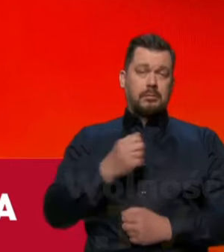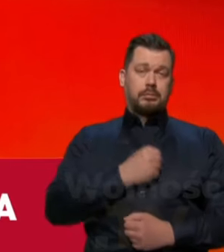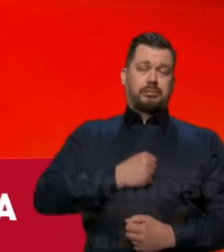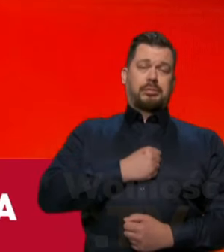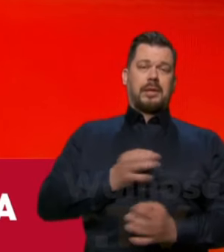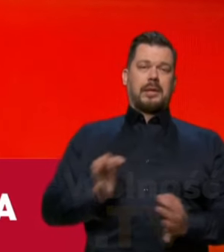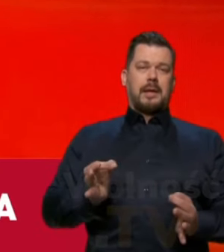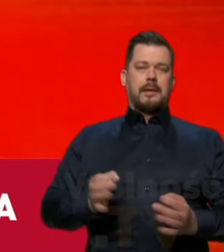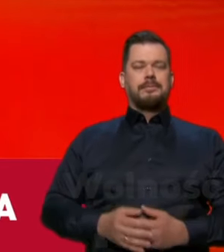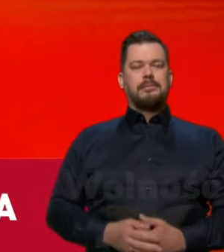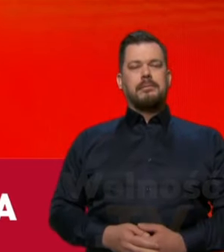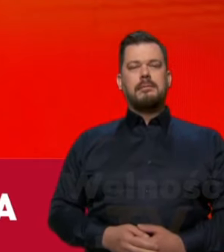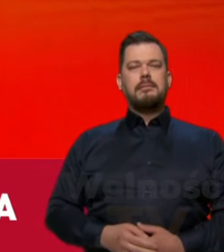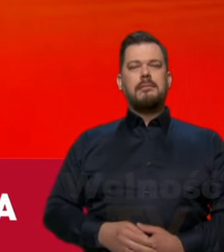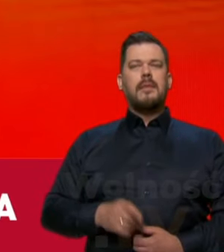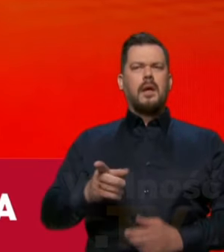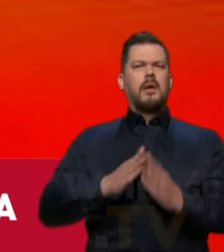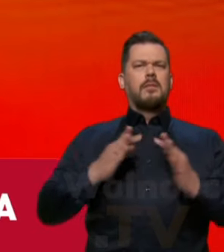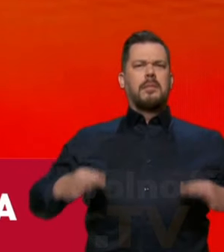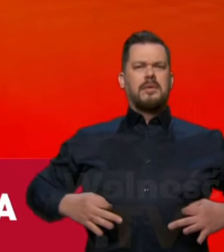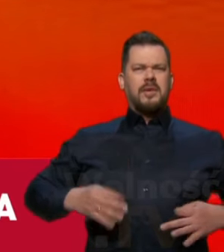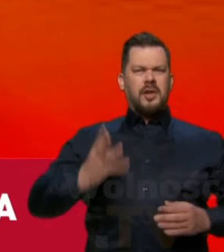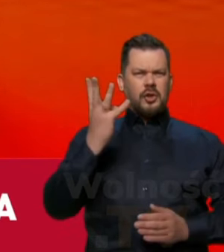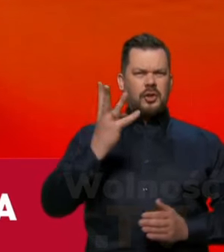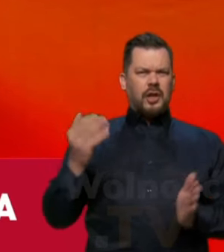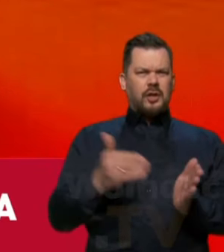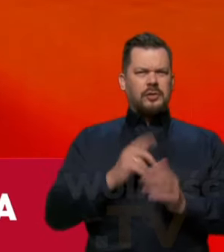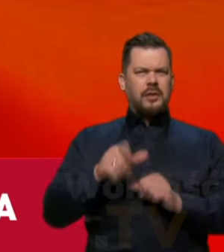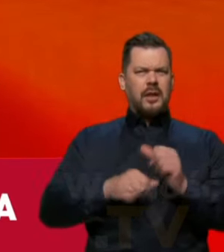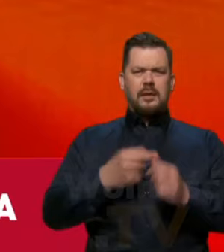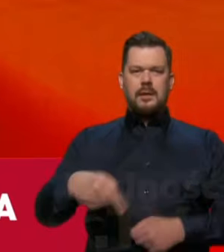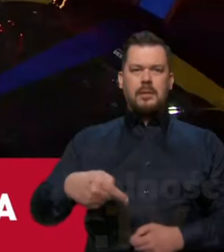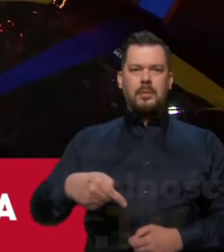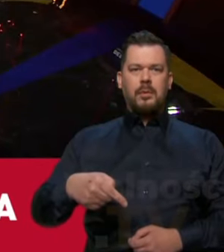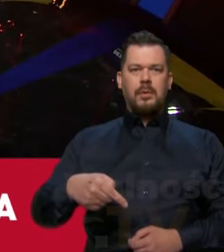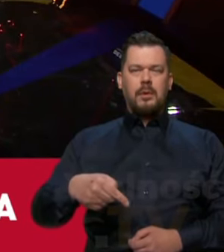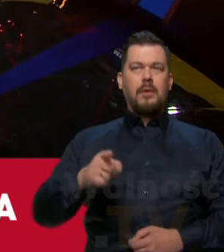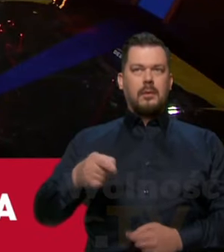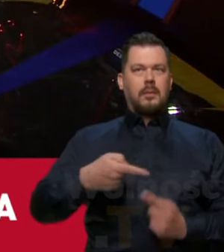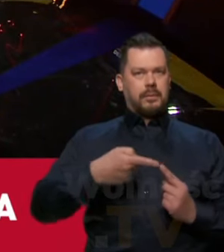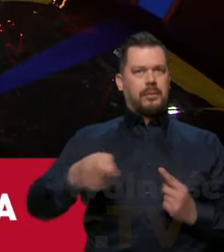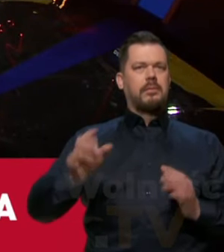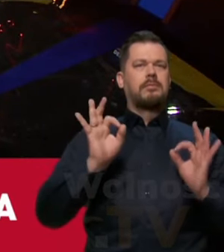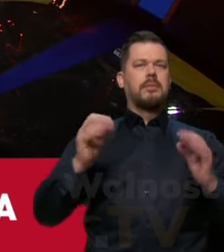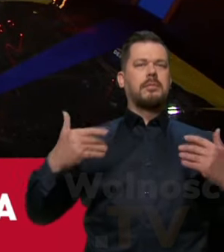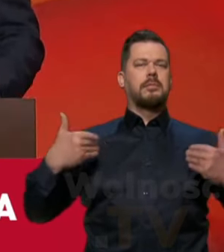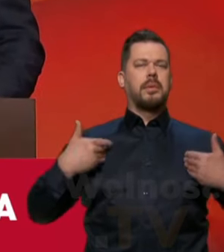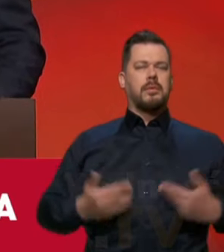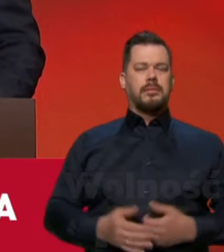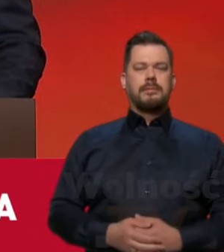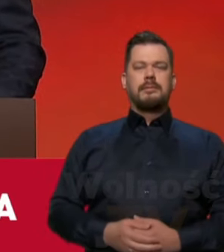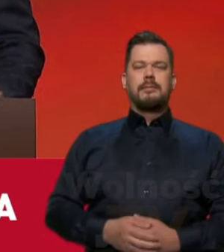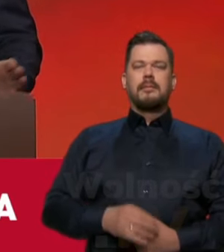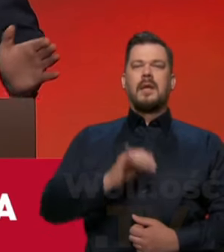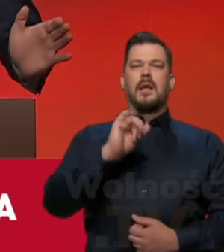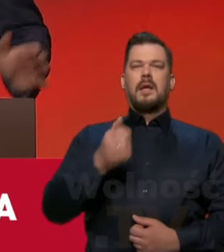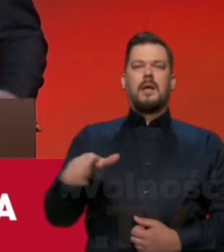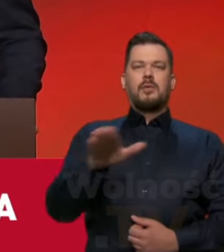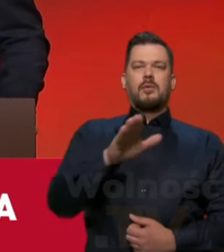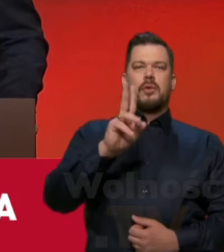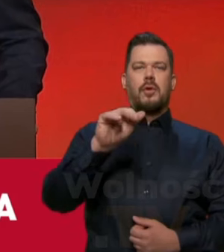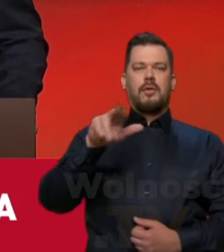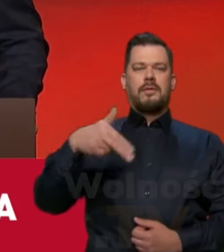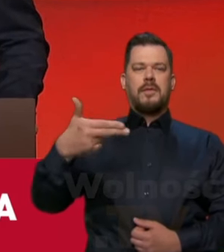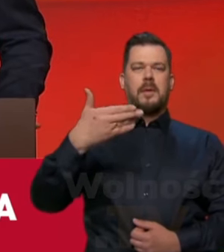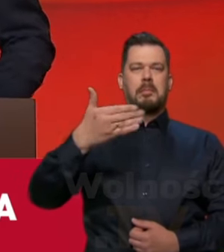mowy. I proszę państwa, przez 4000 lat nie było koedukacji, dopóki ta czerwona hołota nie przyszła. Dziękuję. Janusz Korwin-Mikke i